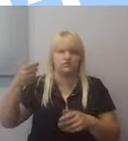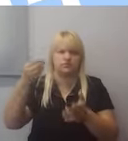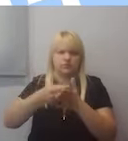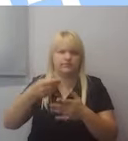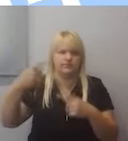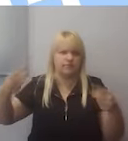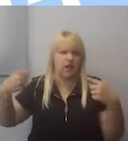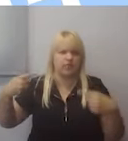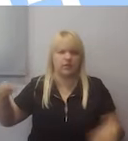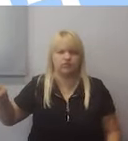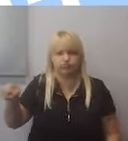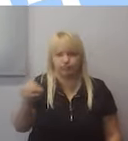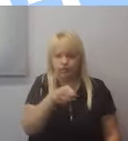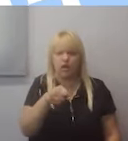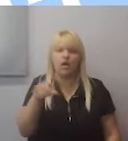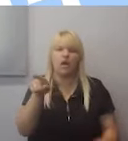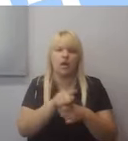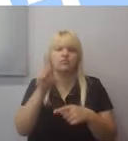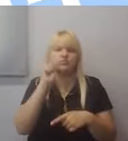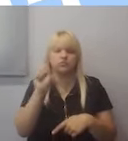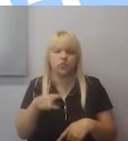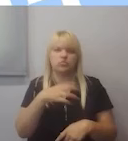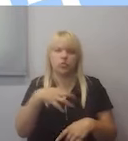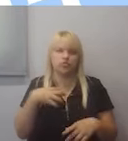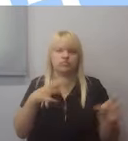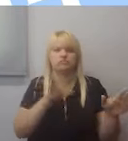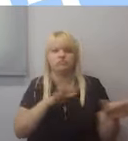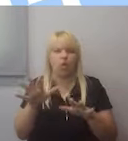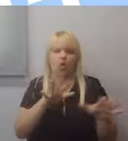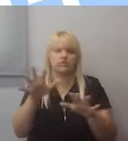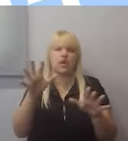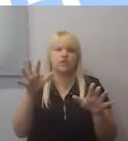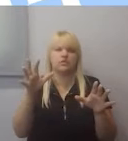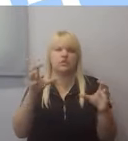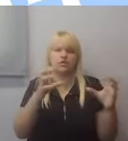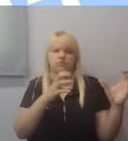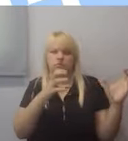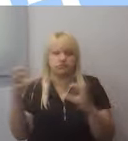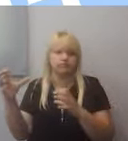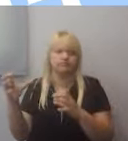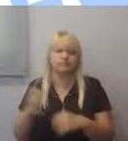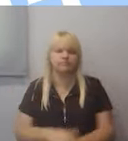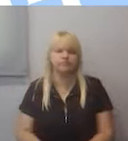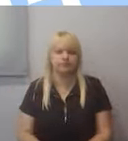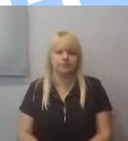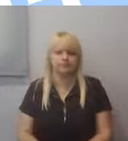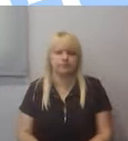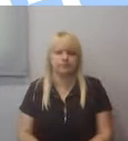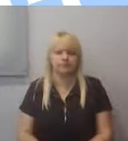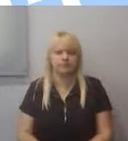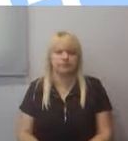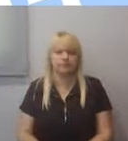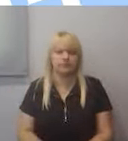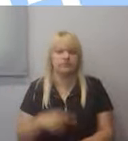protams organizēts pašvaldības evakuācija ar transportlīdzekļiem ja un te ir piemērs